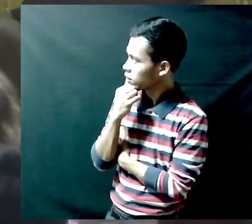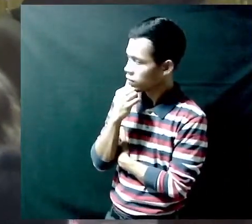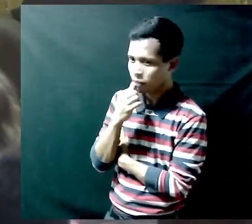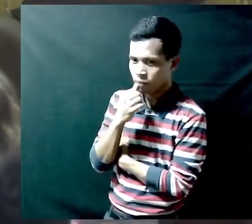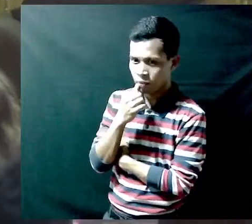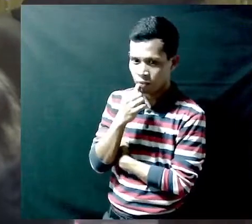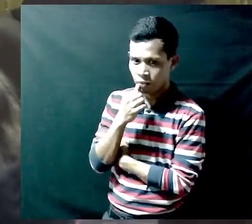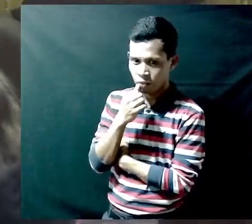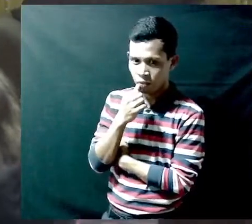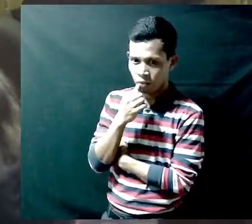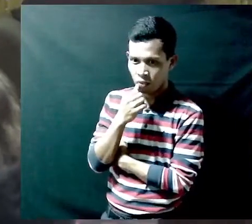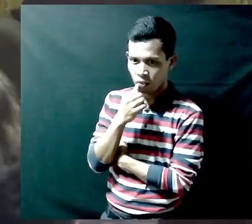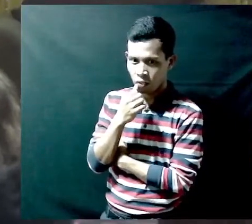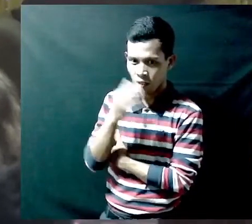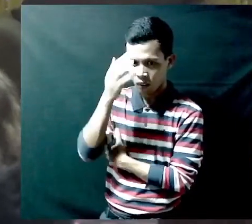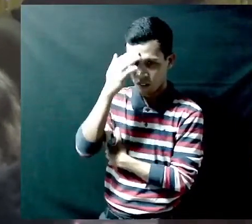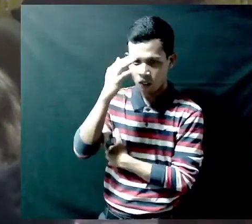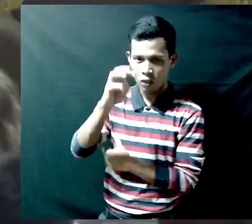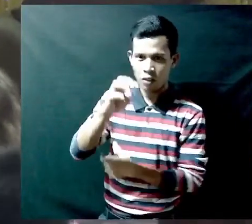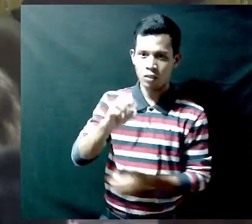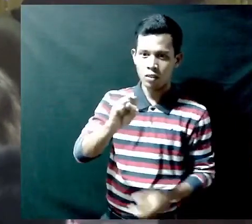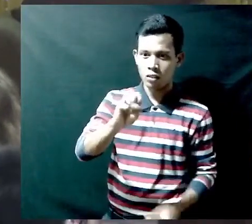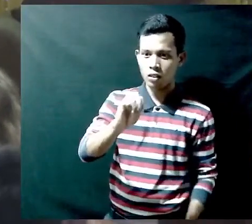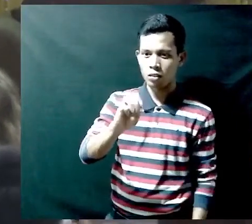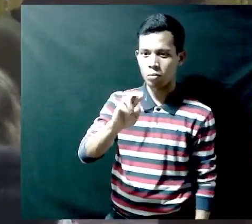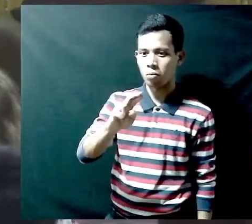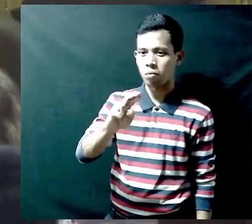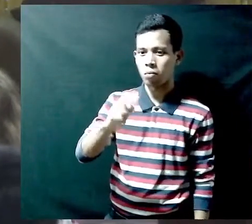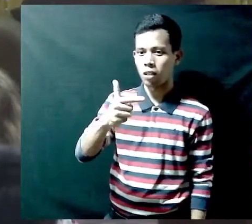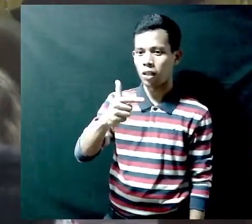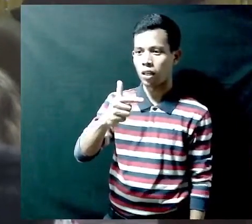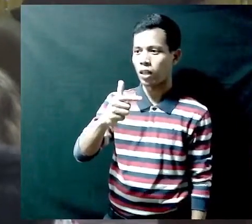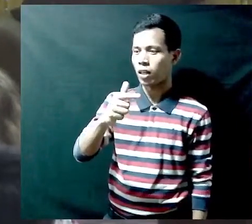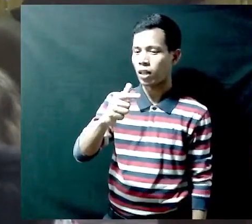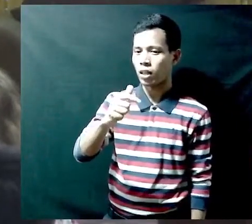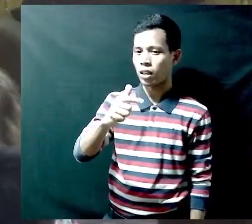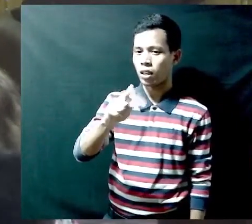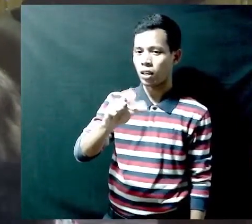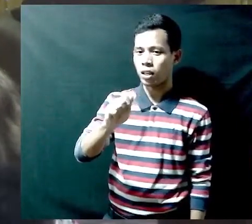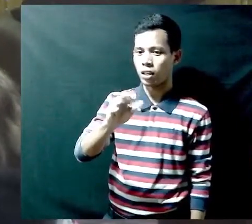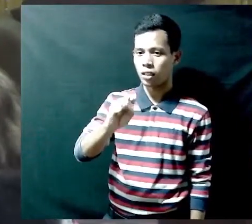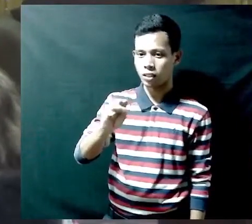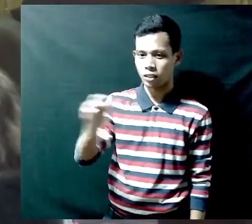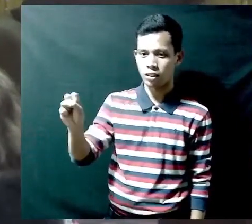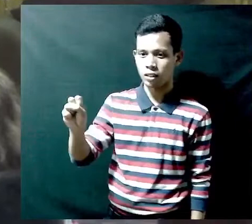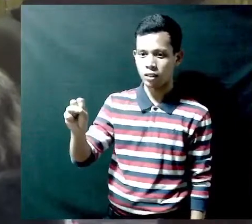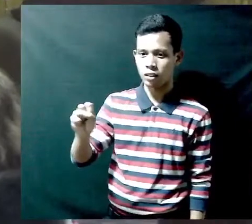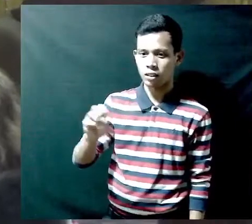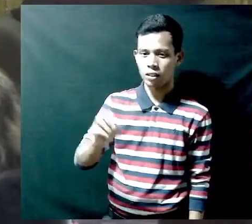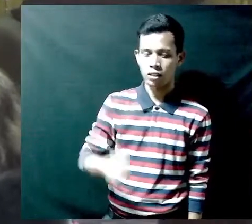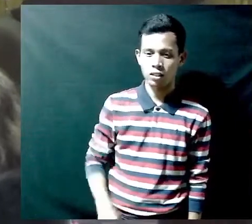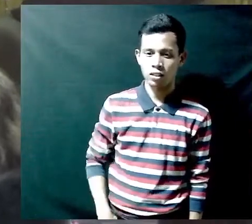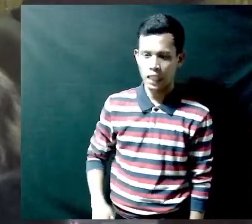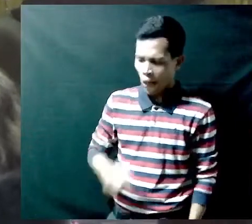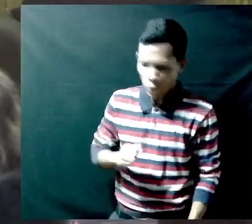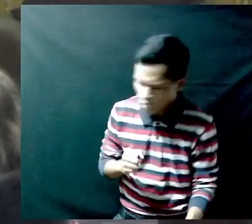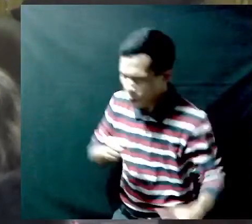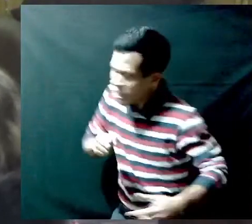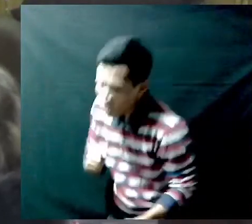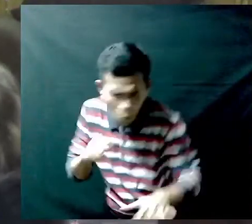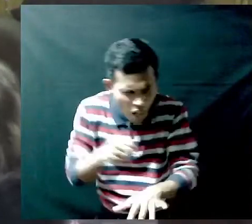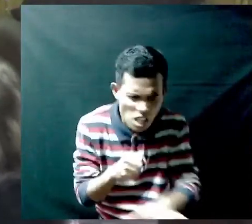bagay, hindi nyo kilala si Smuglas. Yung nakakilala kay Smuglas. Oh, kilala ng mga kabataan dito. Hindi nyo kilala yon. Yung lumalaban doon sa